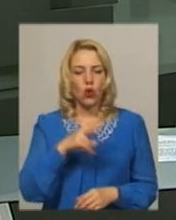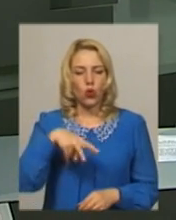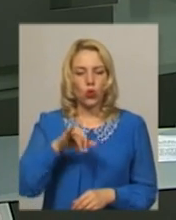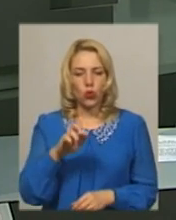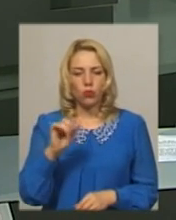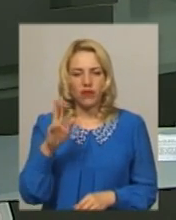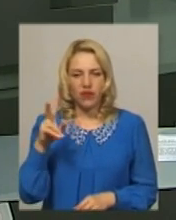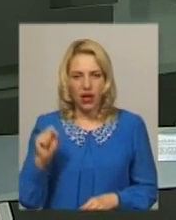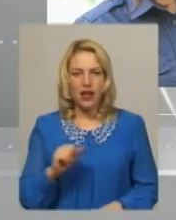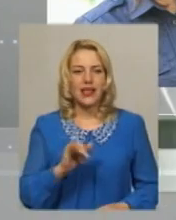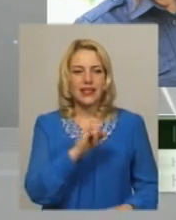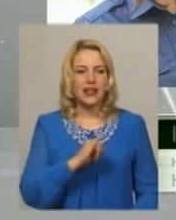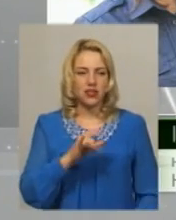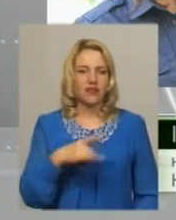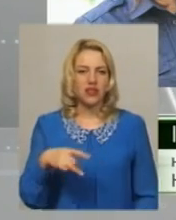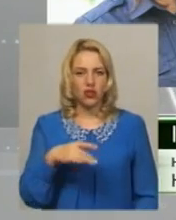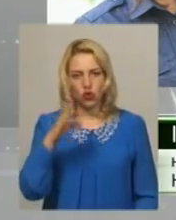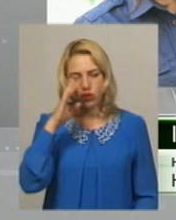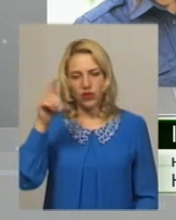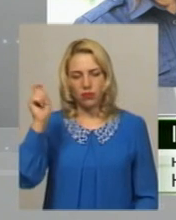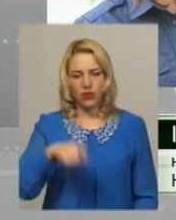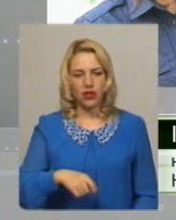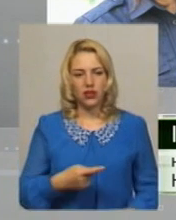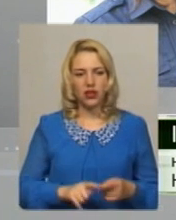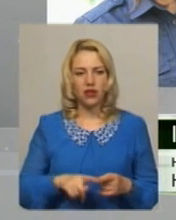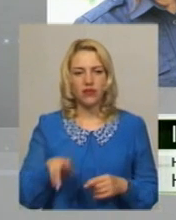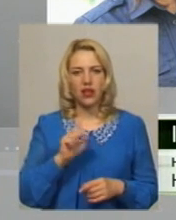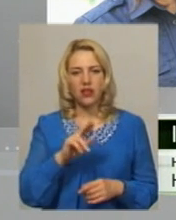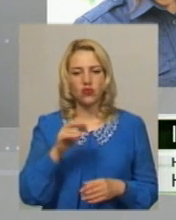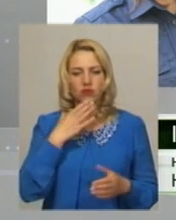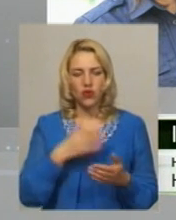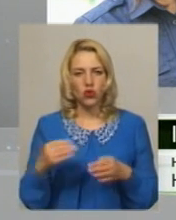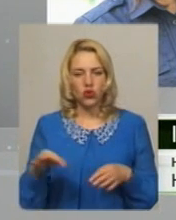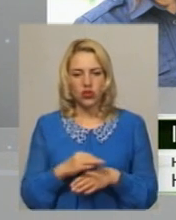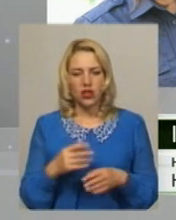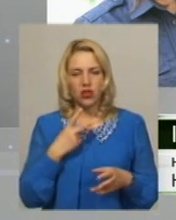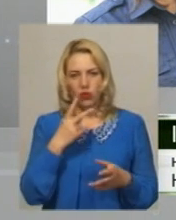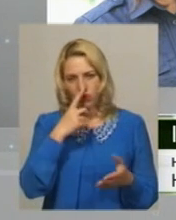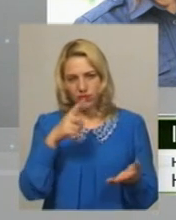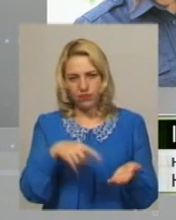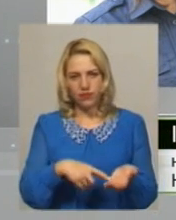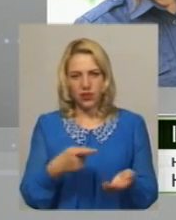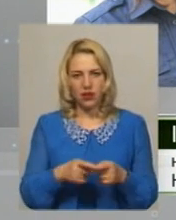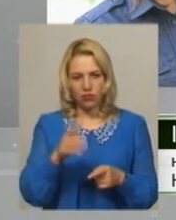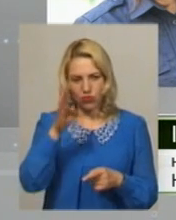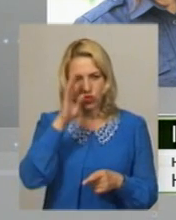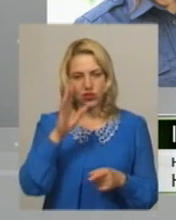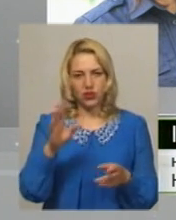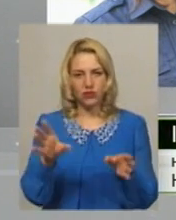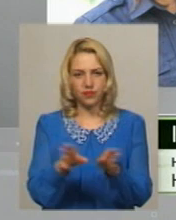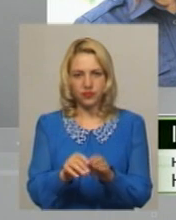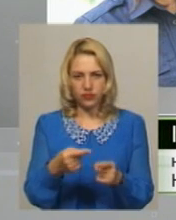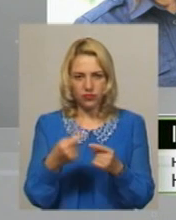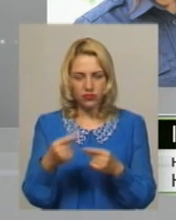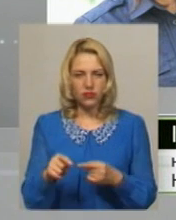сталося вбивство. Чоловік приїхав на дачу до своєї дружини і застав у будинку 16-річного місцевого жителя. В